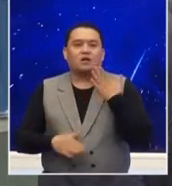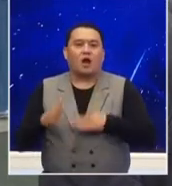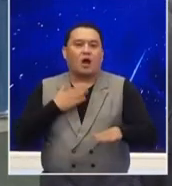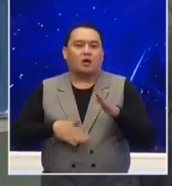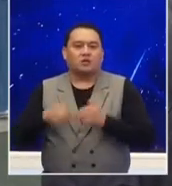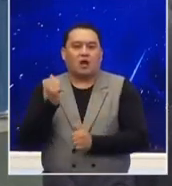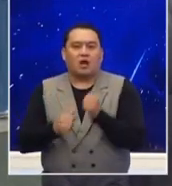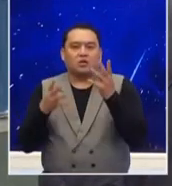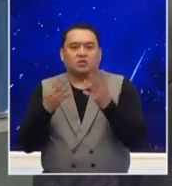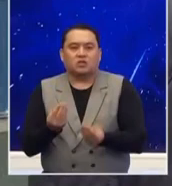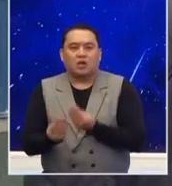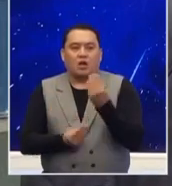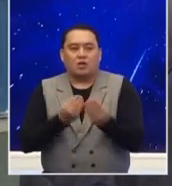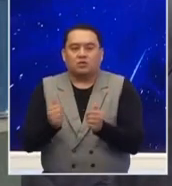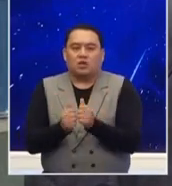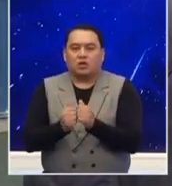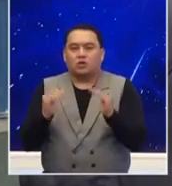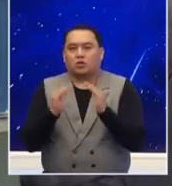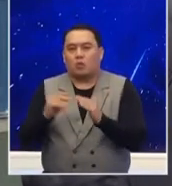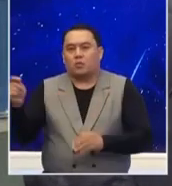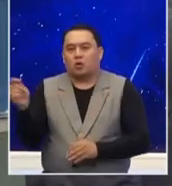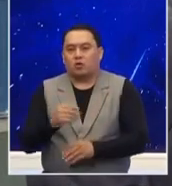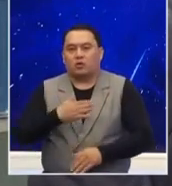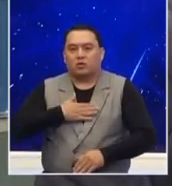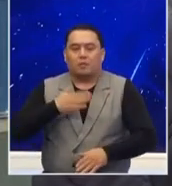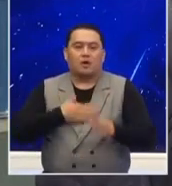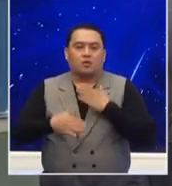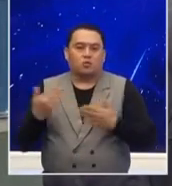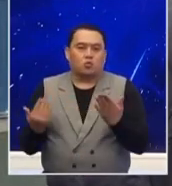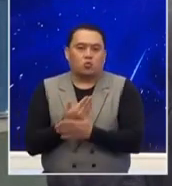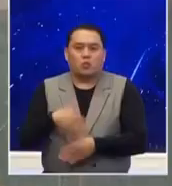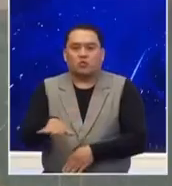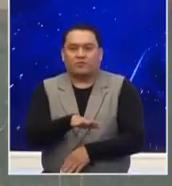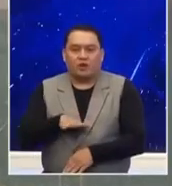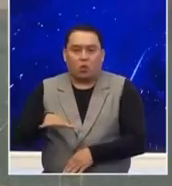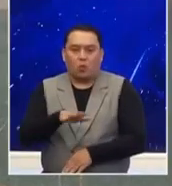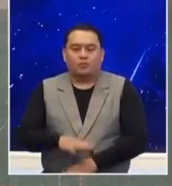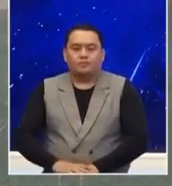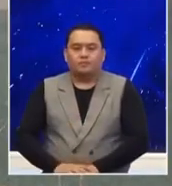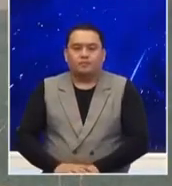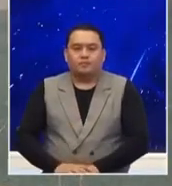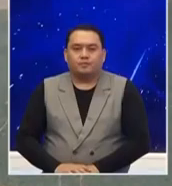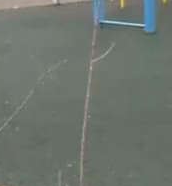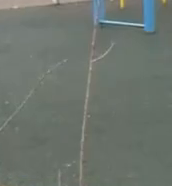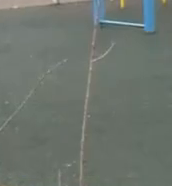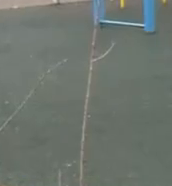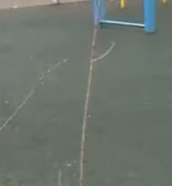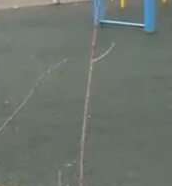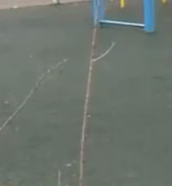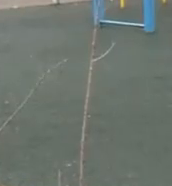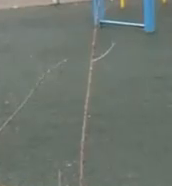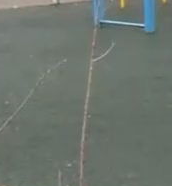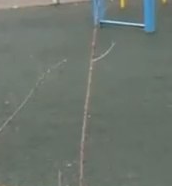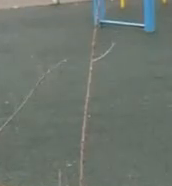день здесь играет. Жильцы с детьми из соседних домов тоже приходят к нам. Мы очень рады новому двору. Рустам Маралбаев, Айдос Калиев, телеканал